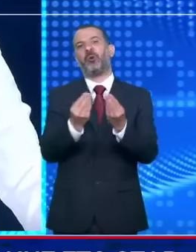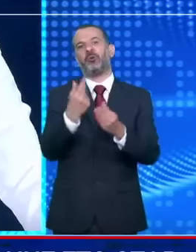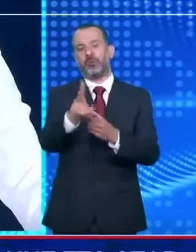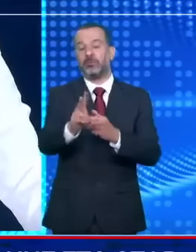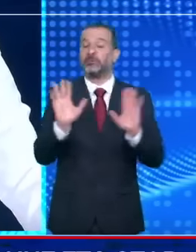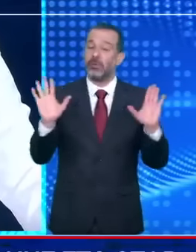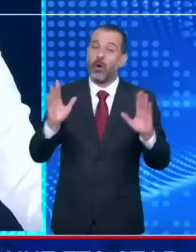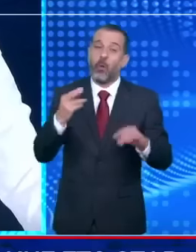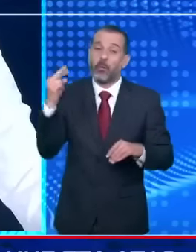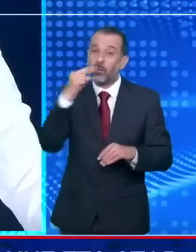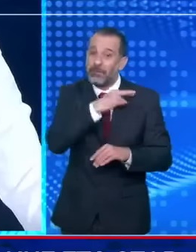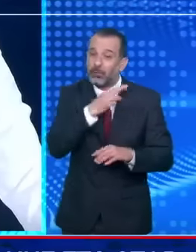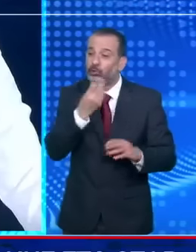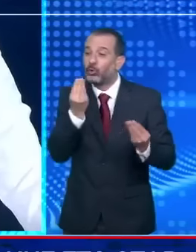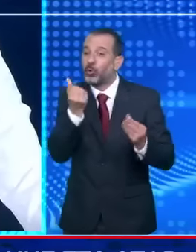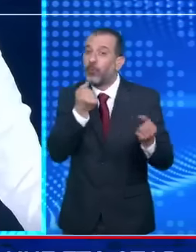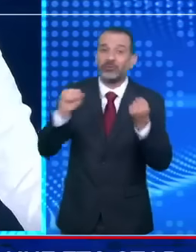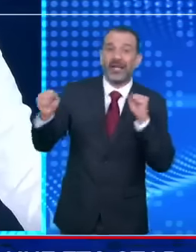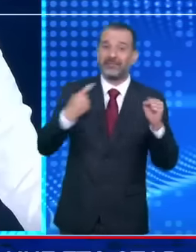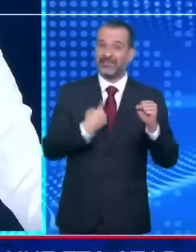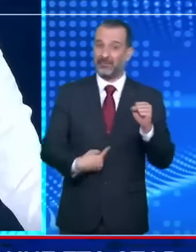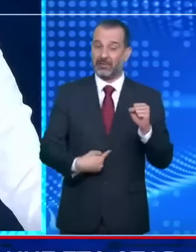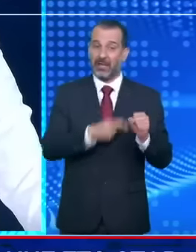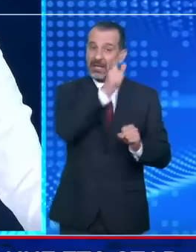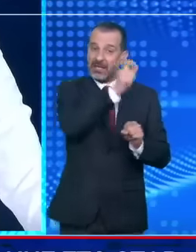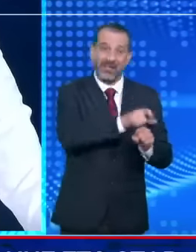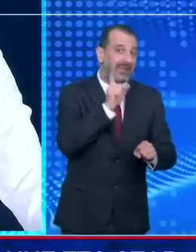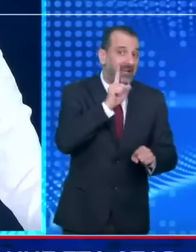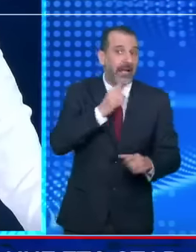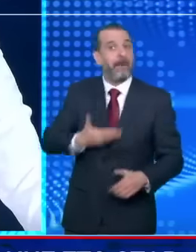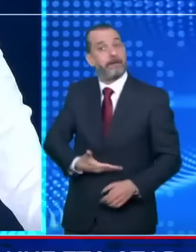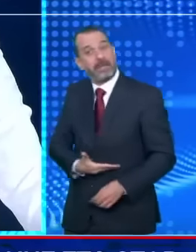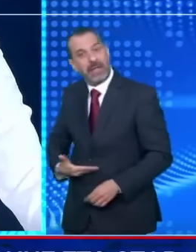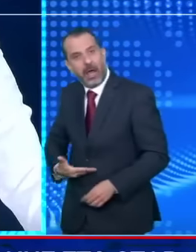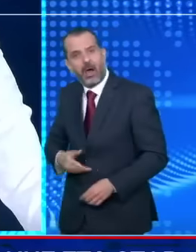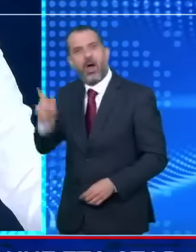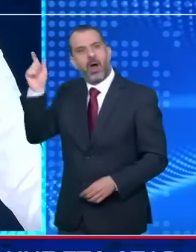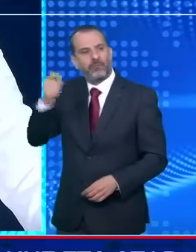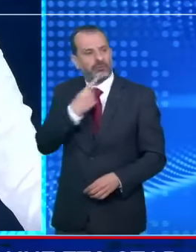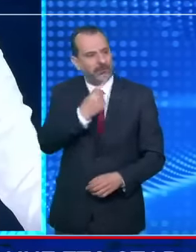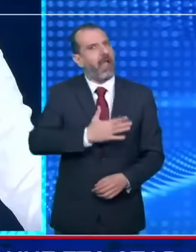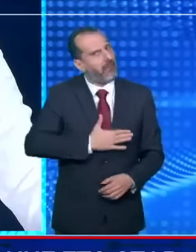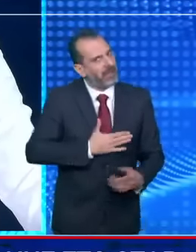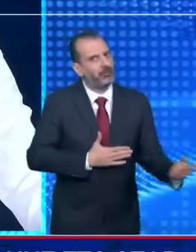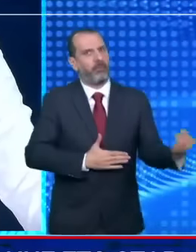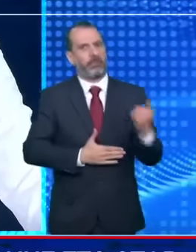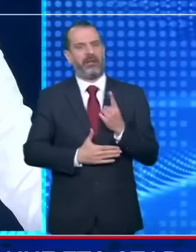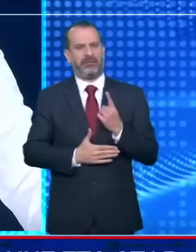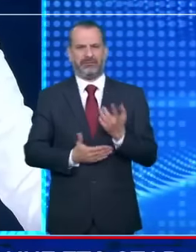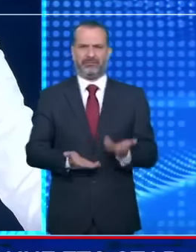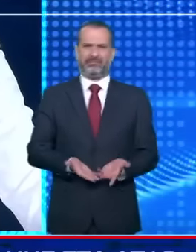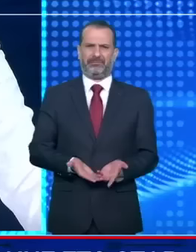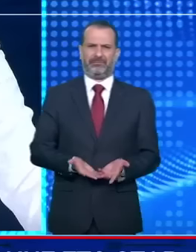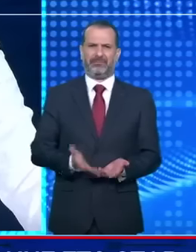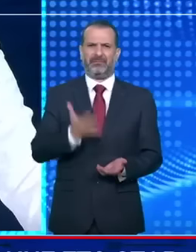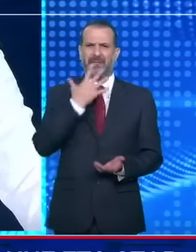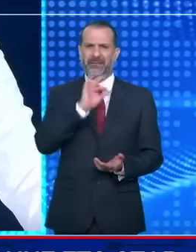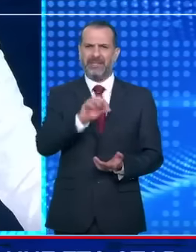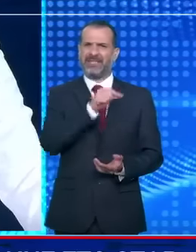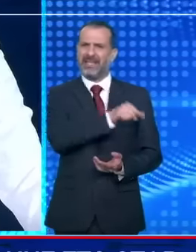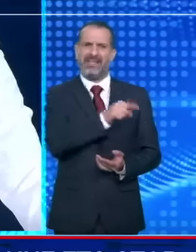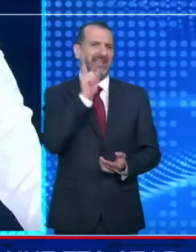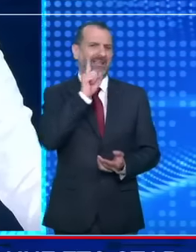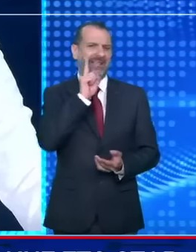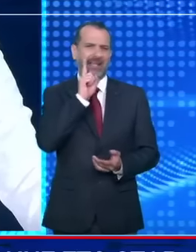του Πρωθυπουργού λέει πάρα πολλά. Και κυρίως όταν του λέει ότι πεινάει και εκείνος λέει: ευχαριστώ που ήρθατε. Λες και θα φάει το επόμενο πρωί αυτή